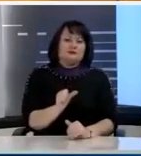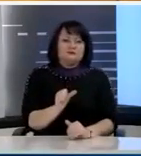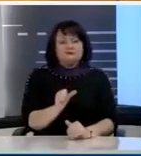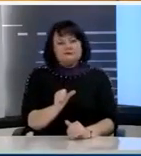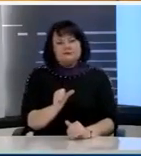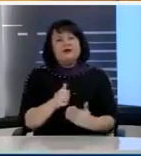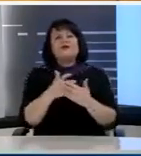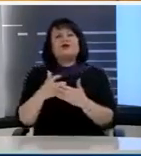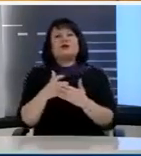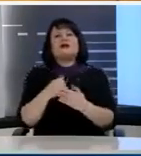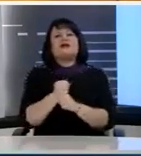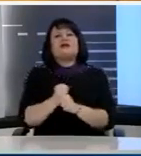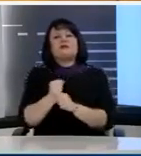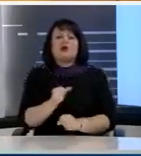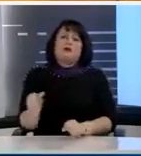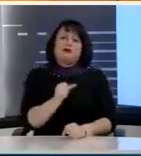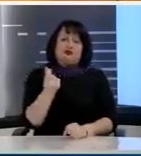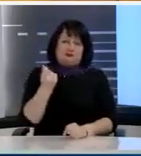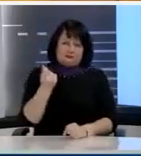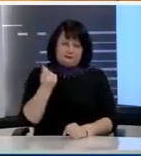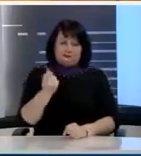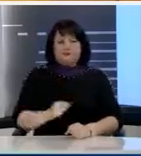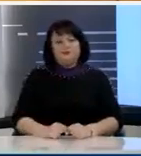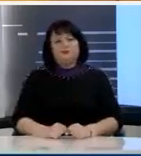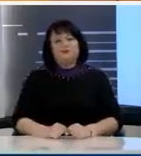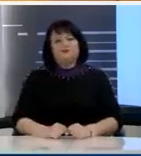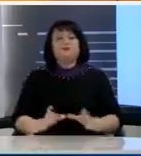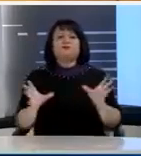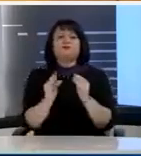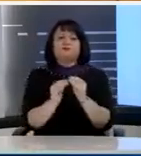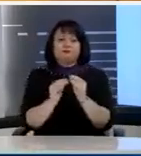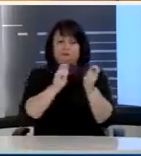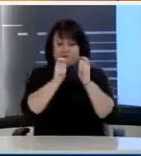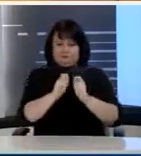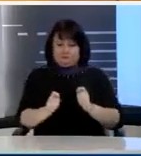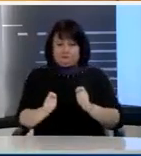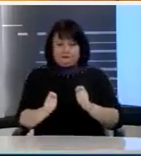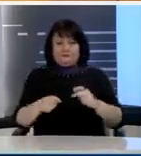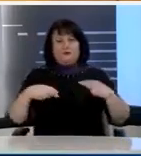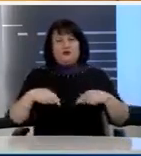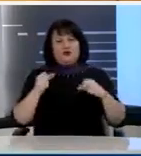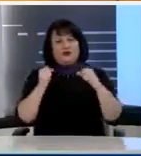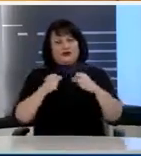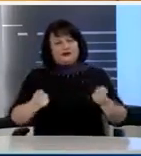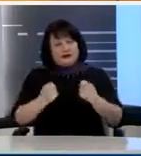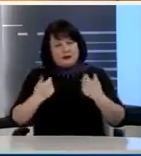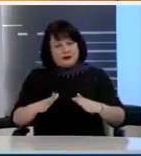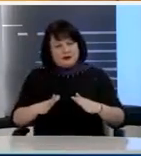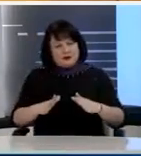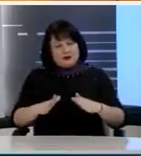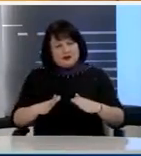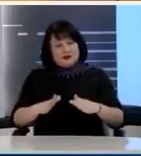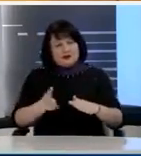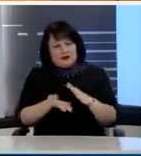η φαρμακοβιομηχανία. Δηλαδή, με τις συνολικές μεταρρυθμίσεις που προανέφερα, το Υπουργείο Υγείας ουσιαστικά βγήκε